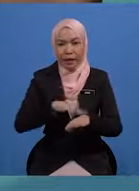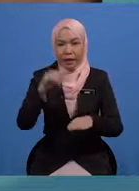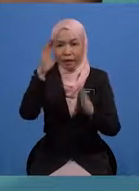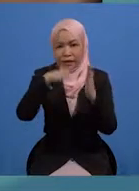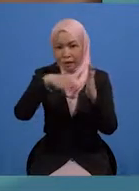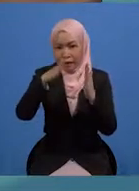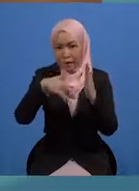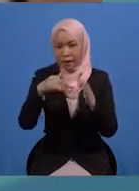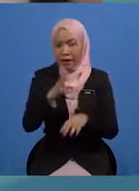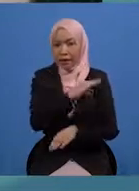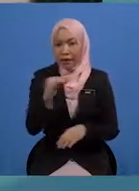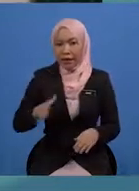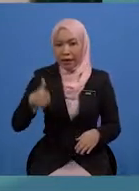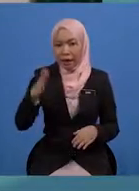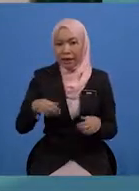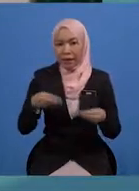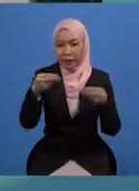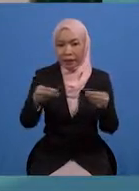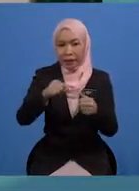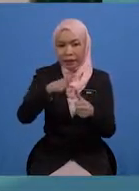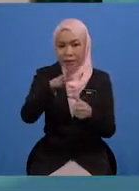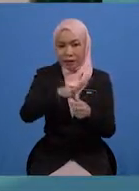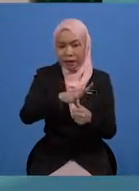akan meninggalkan kesan lut sinar.